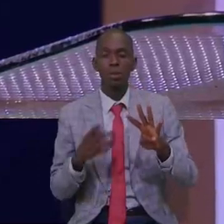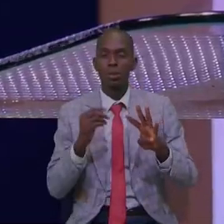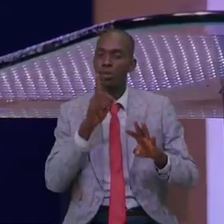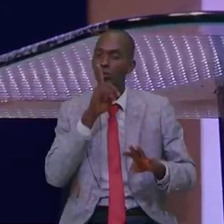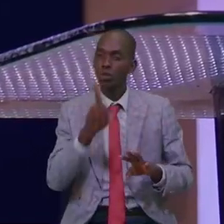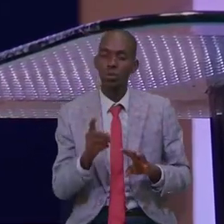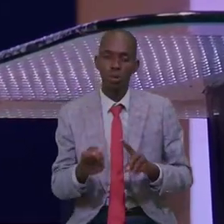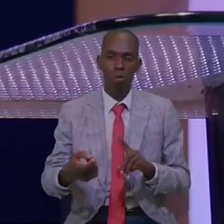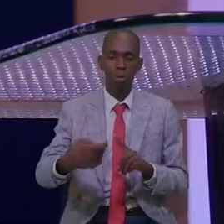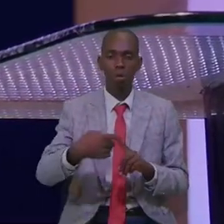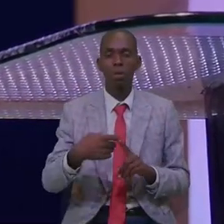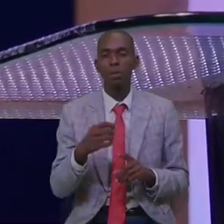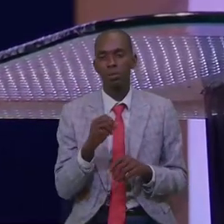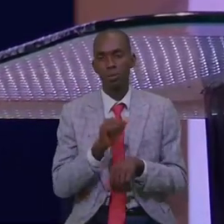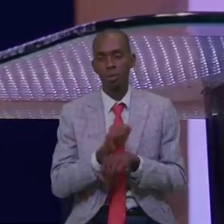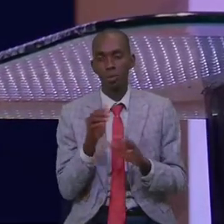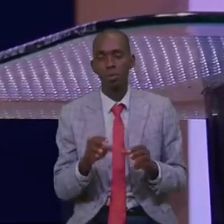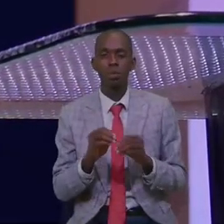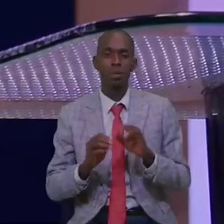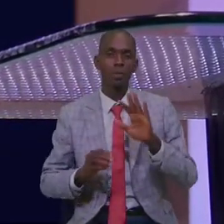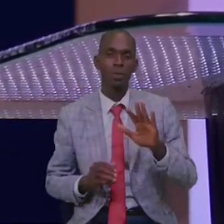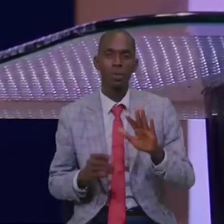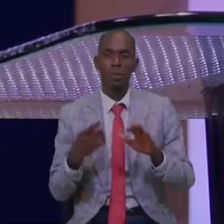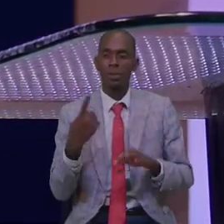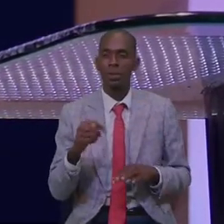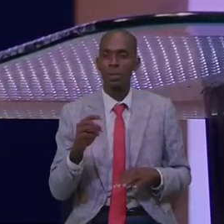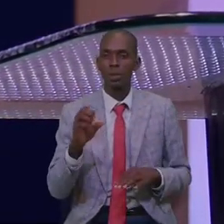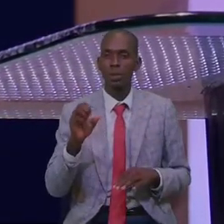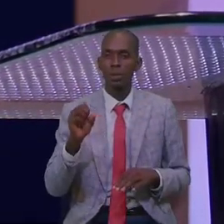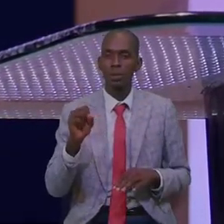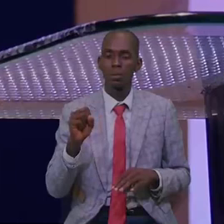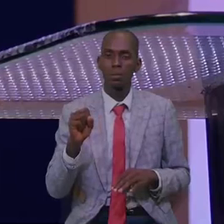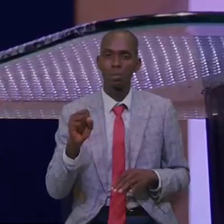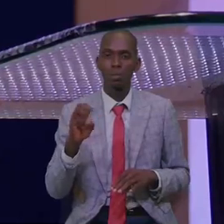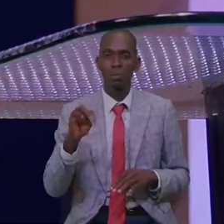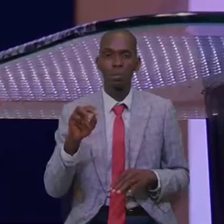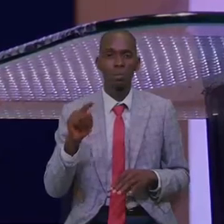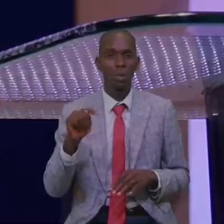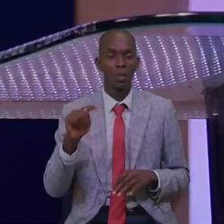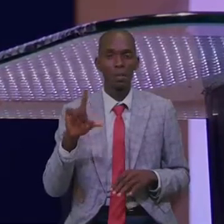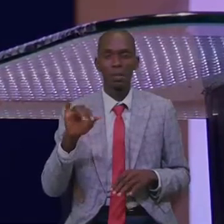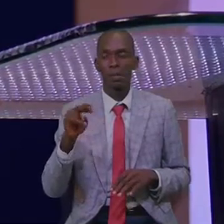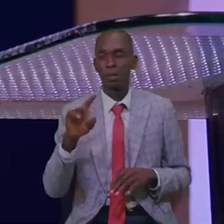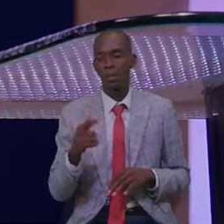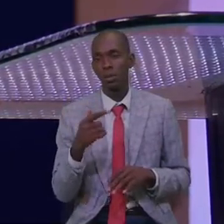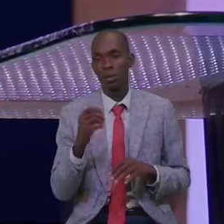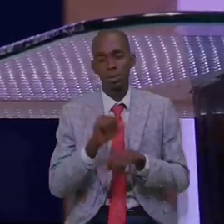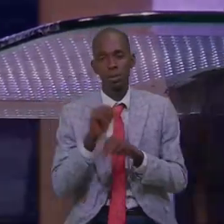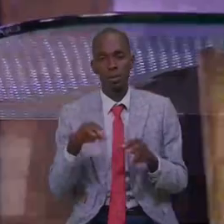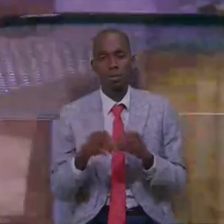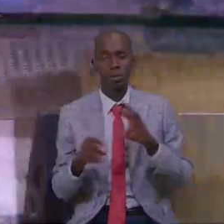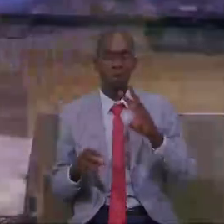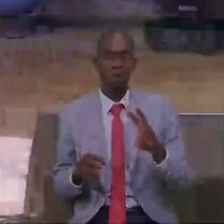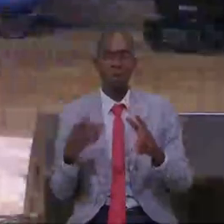éprouvée. La pierre angulaire éprouvée. Et 5, la pierre qui frappe. 6, la pierre